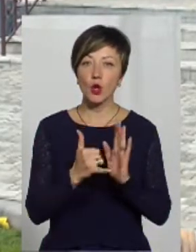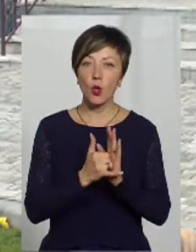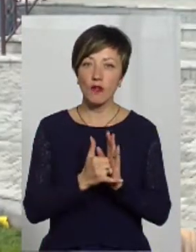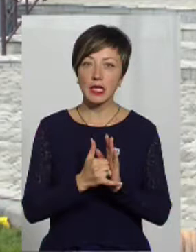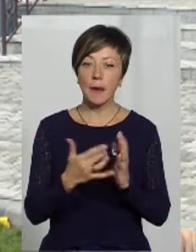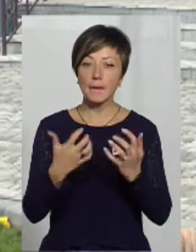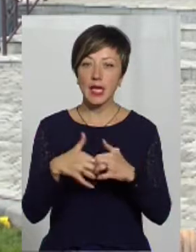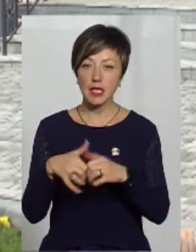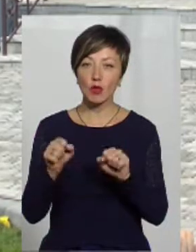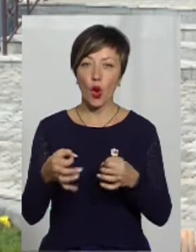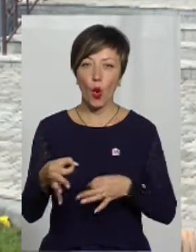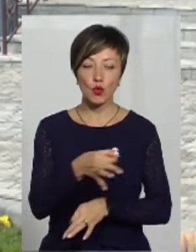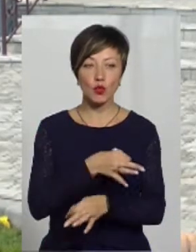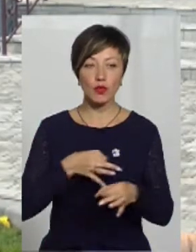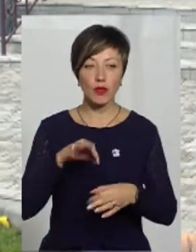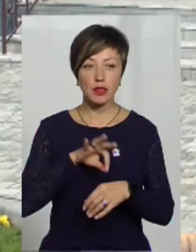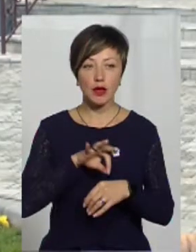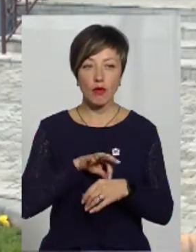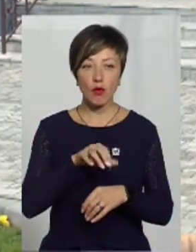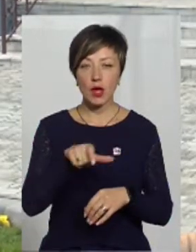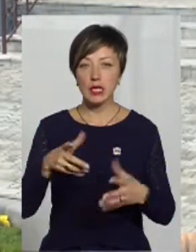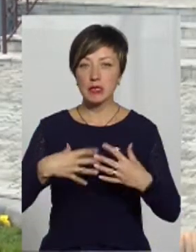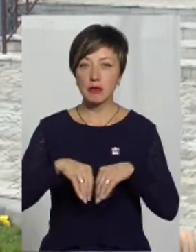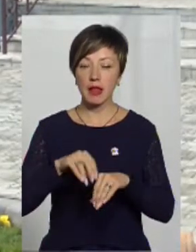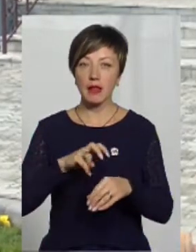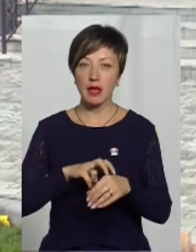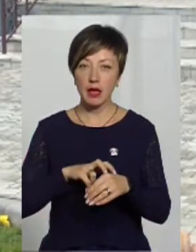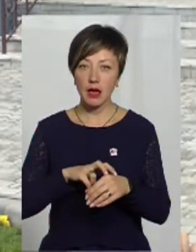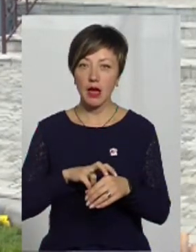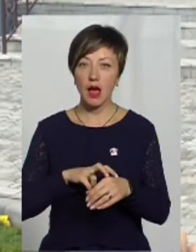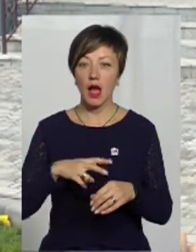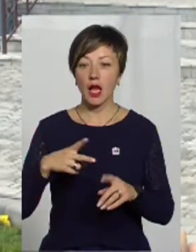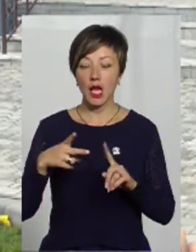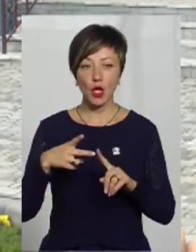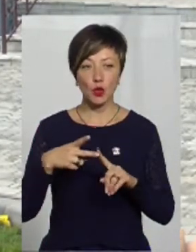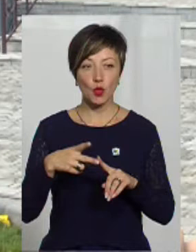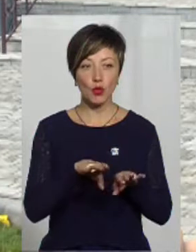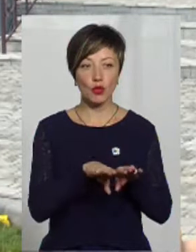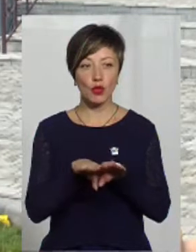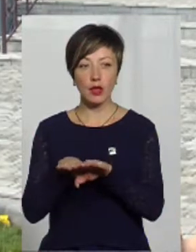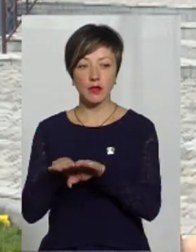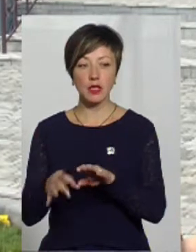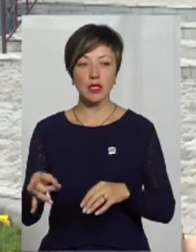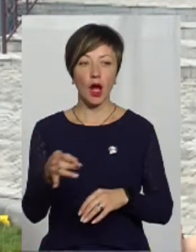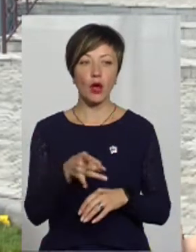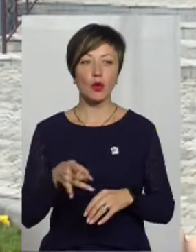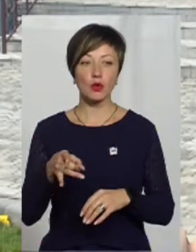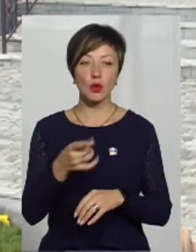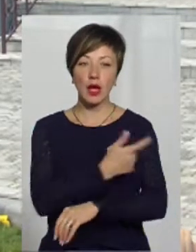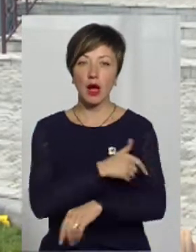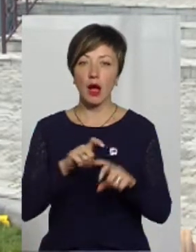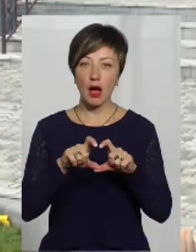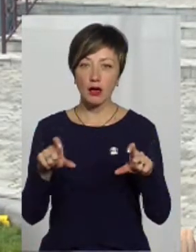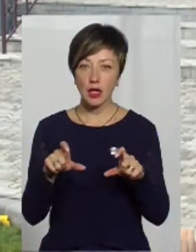буде проконсультуватися хворий і сімейний лікар проконсультуватися на другому рівні з районною лікарнею, з